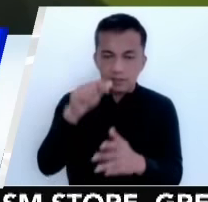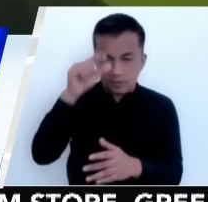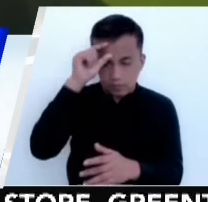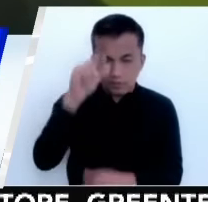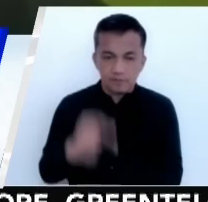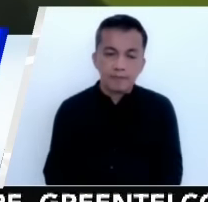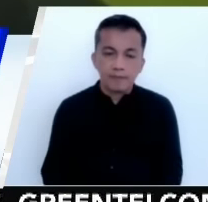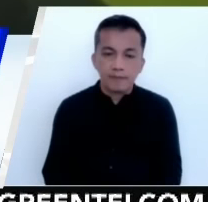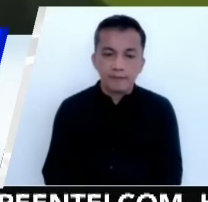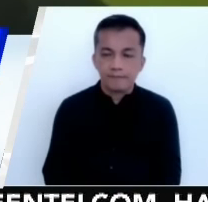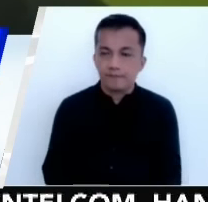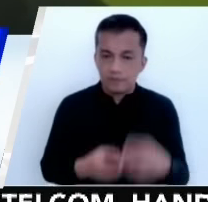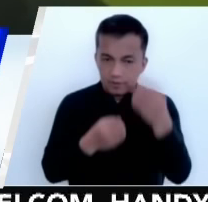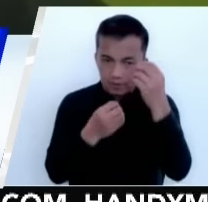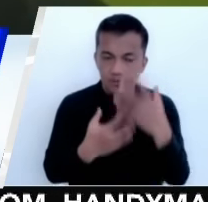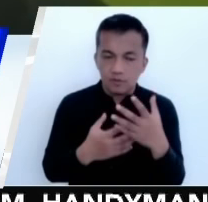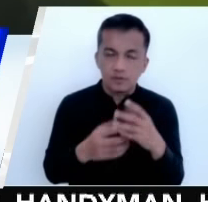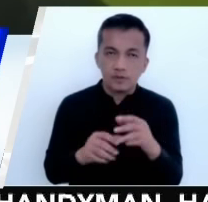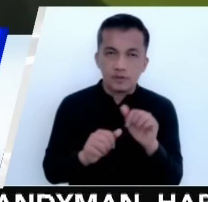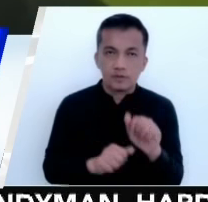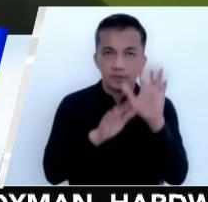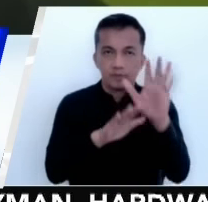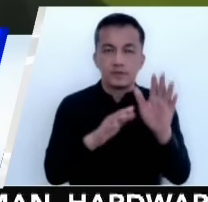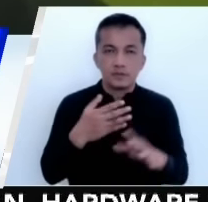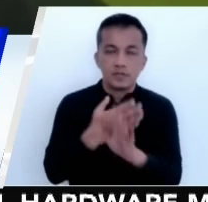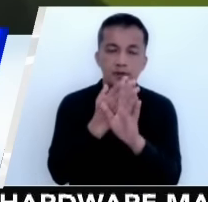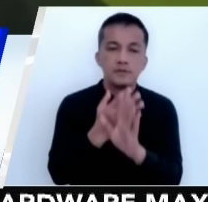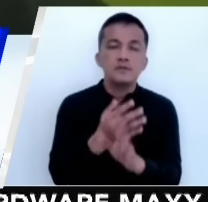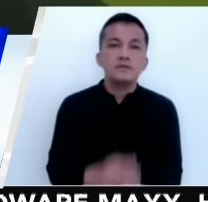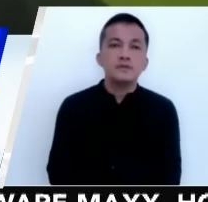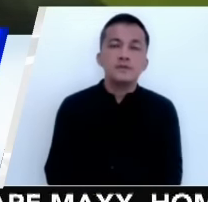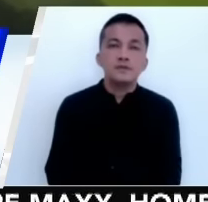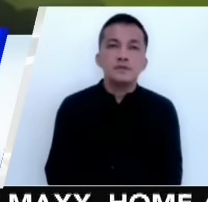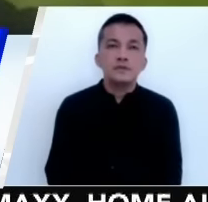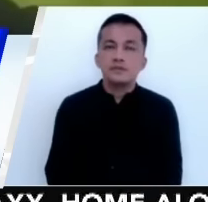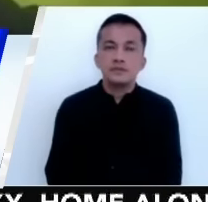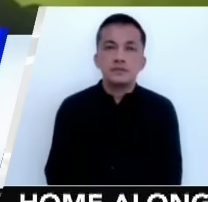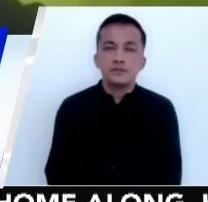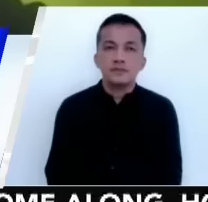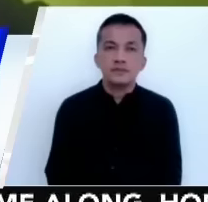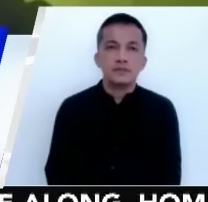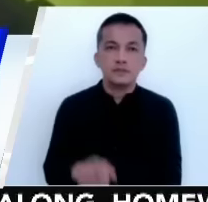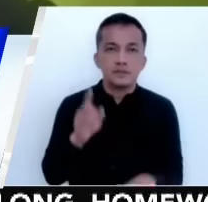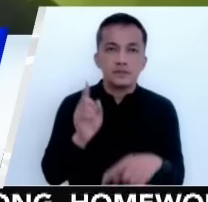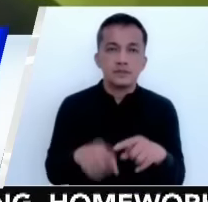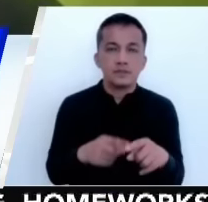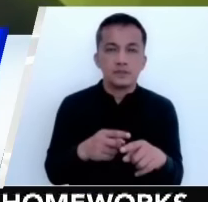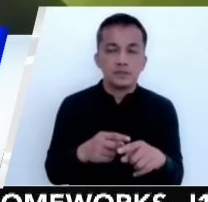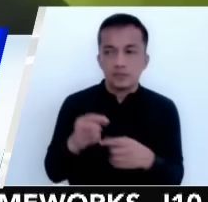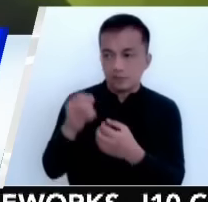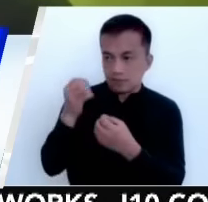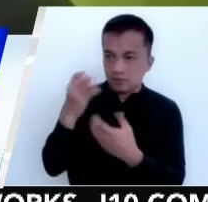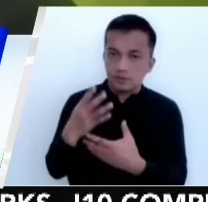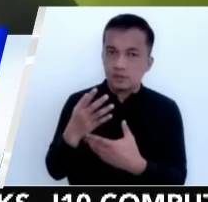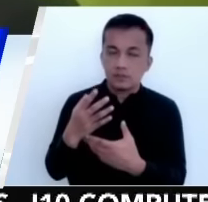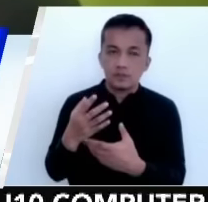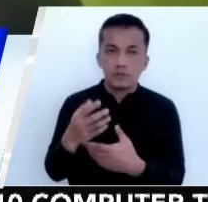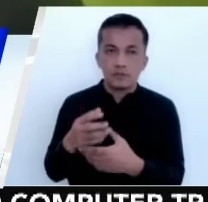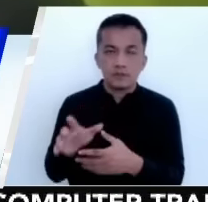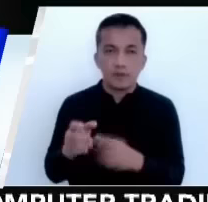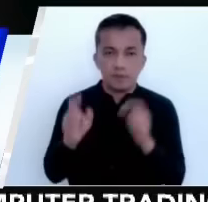sa bundok ng Davao City. I was not able to verify from him. Masyadong mabilis ang